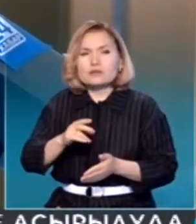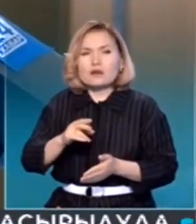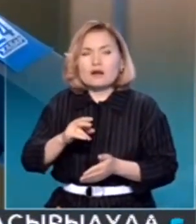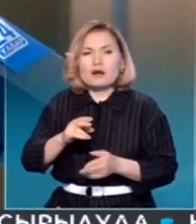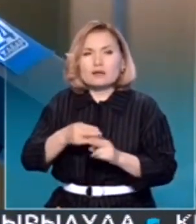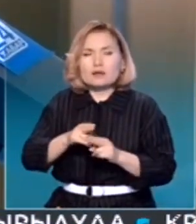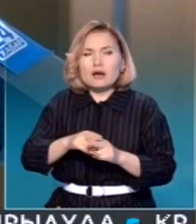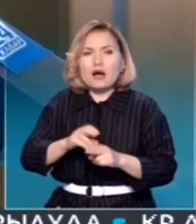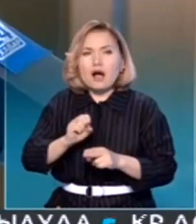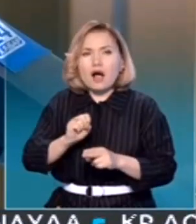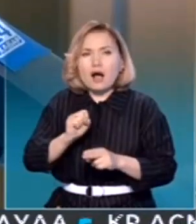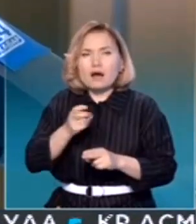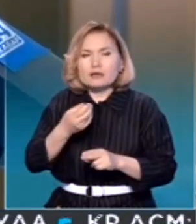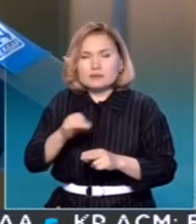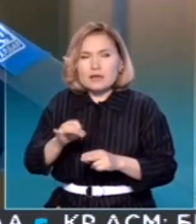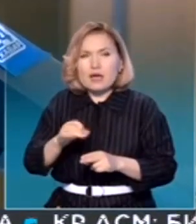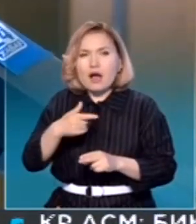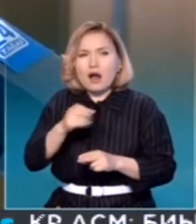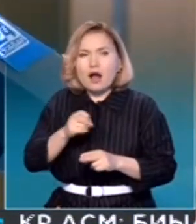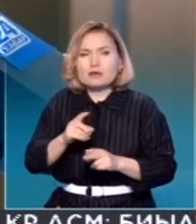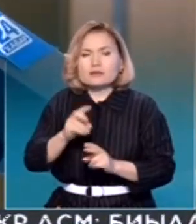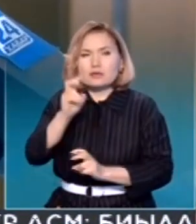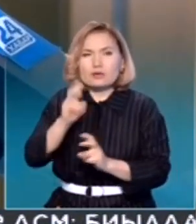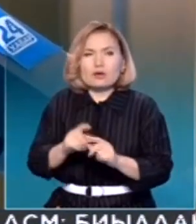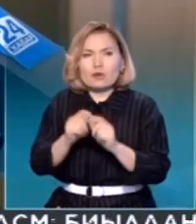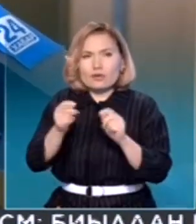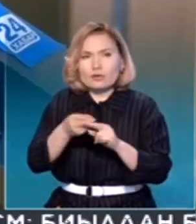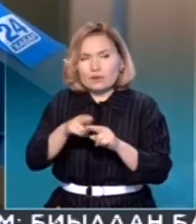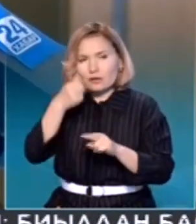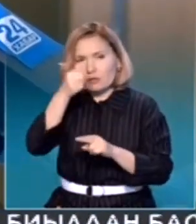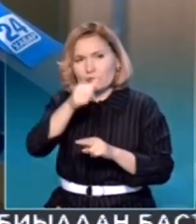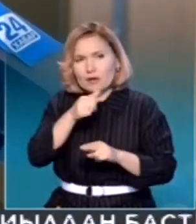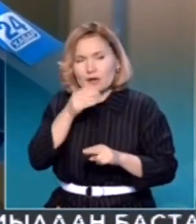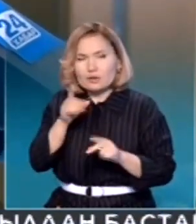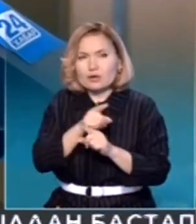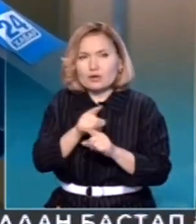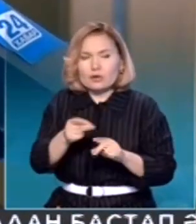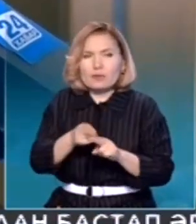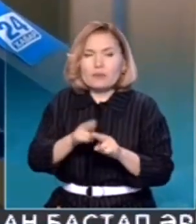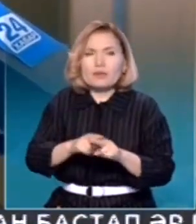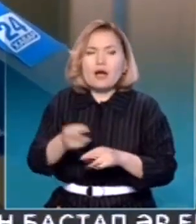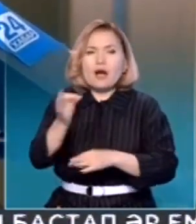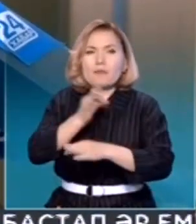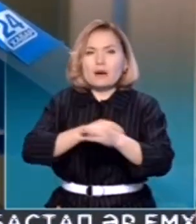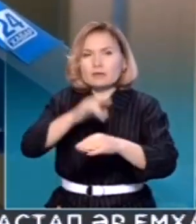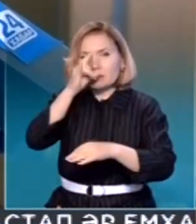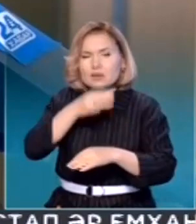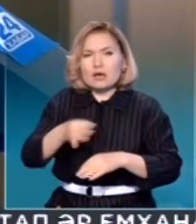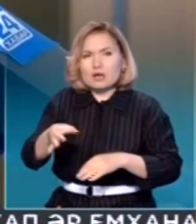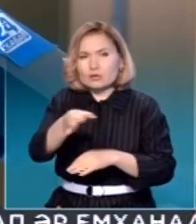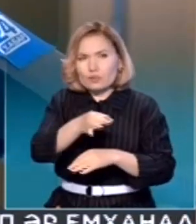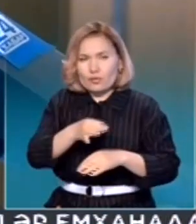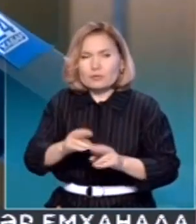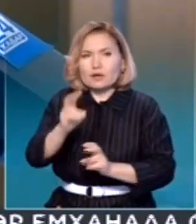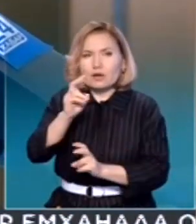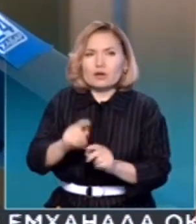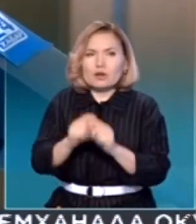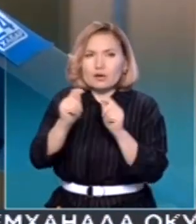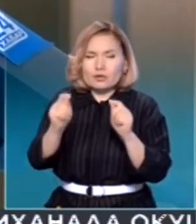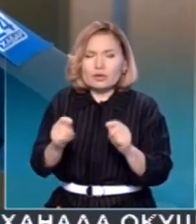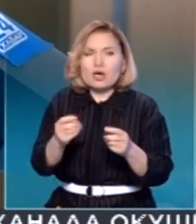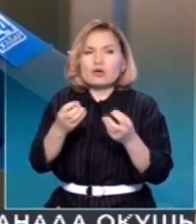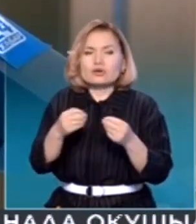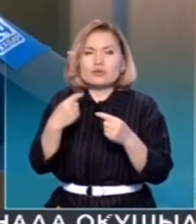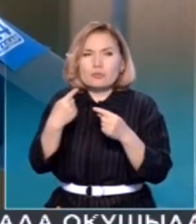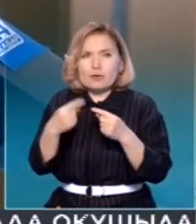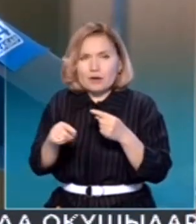конденсаттық кен орны биылғы жылдың аяғына дейін Батыс Қазақстан облысында Рашковская кен орны, бұдан басқа